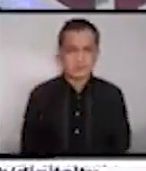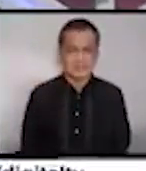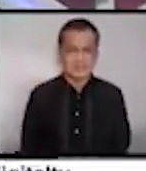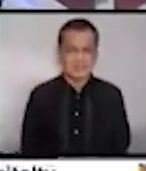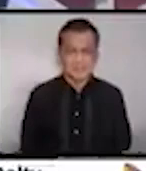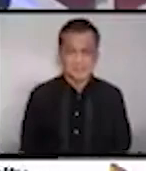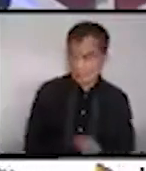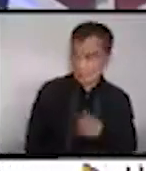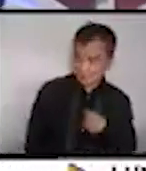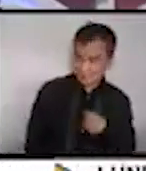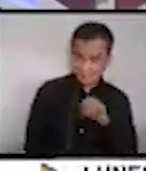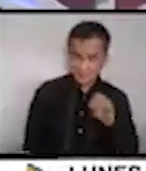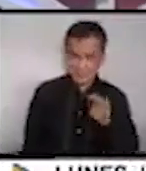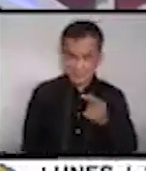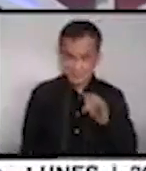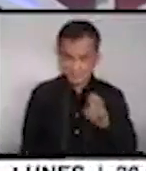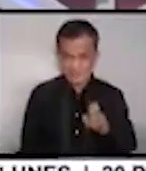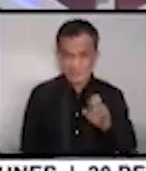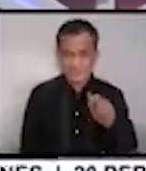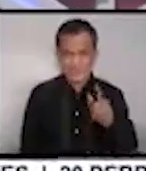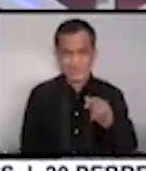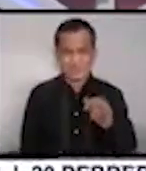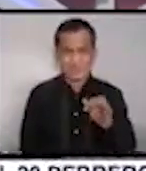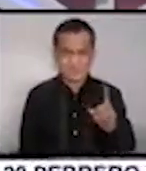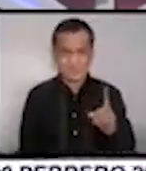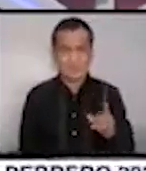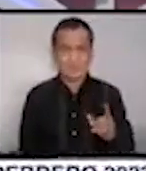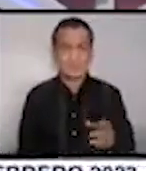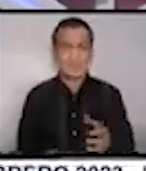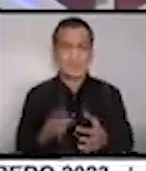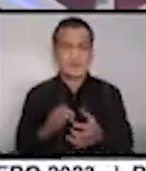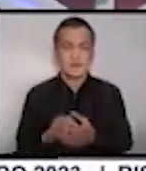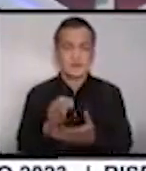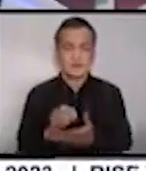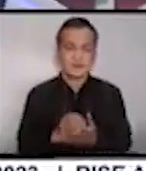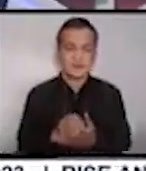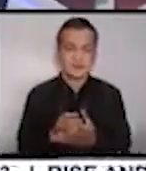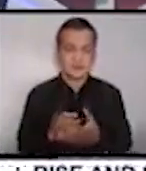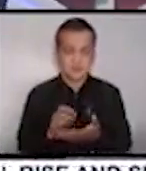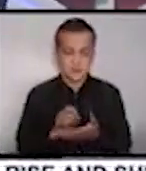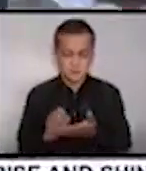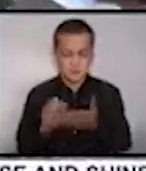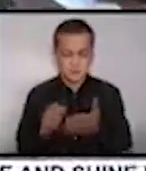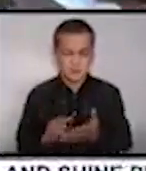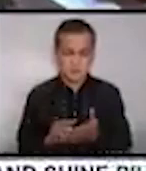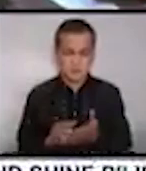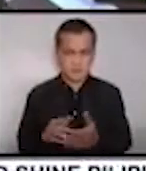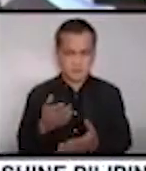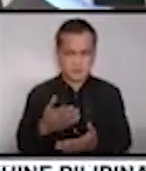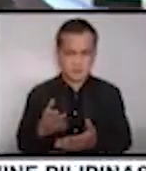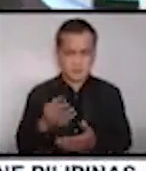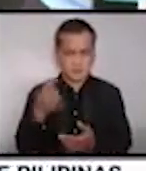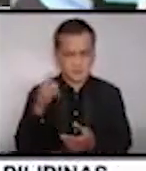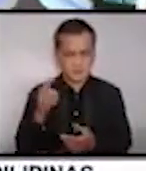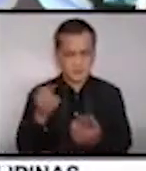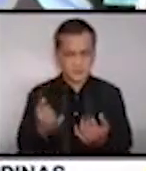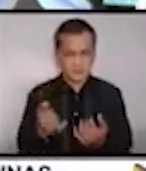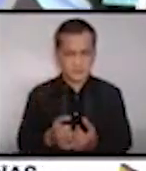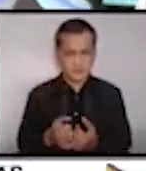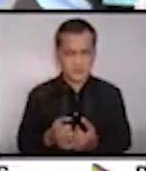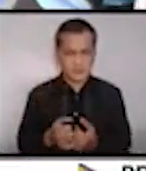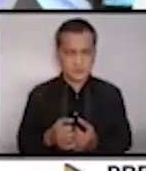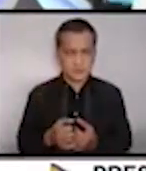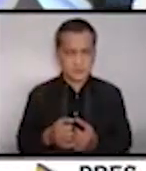daw eh. Ogie Alcacid. At syempre yung composer po ng aking kakantahin for today's video na